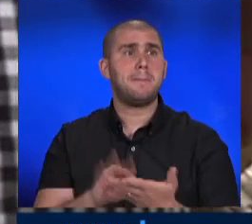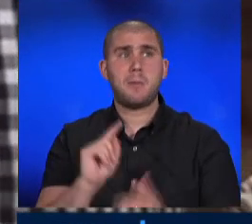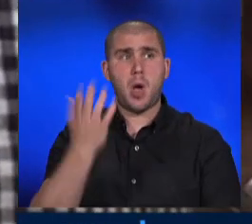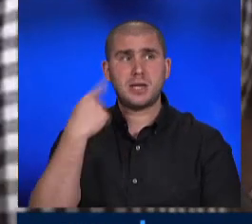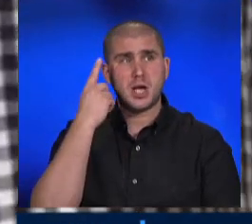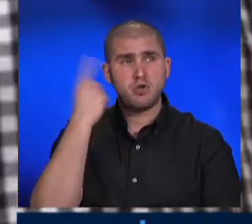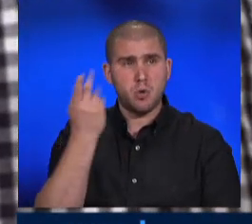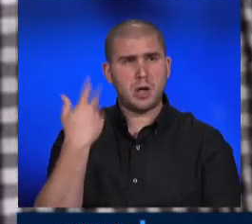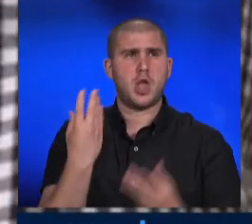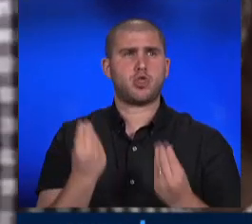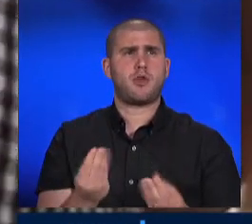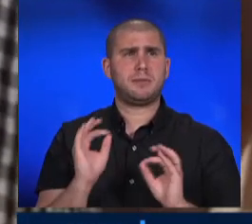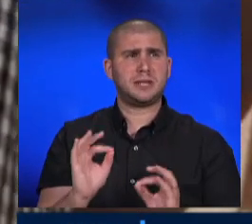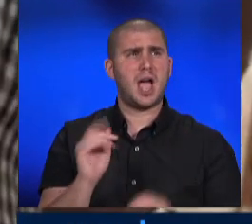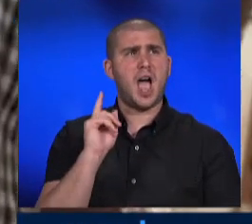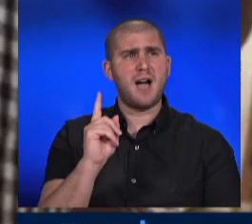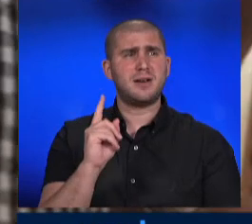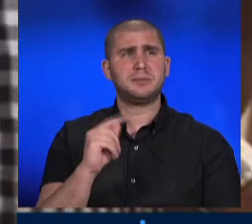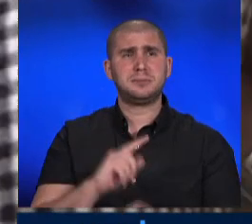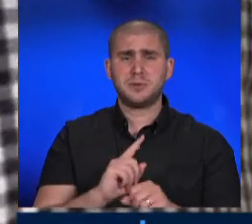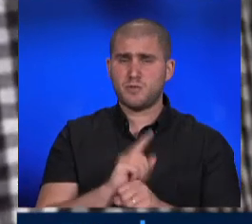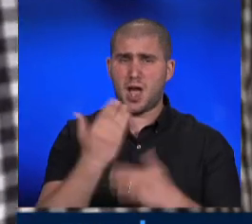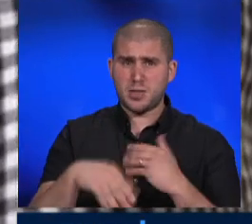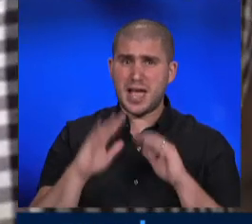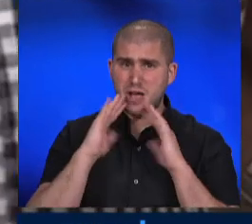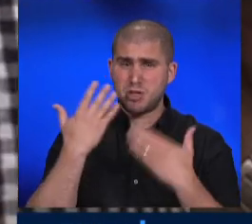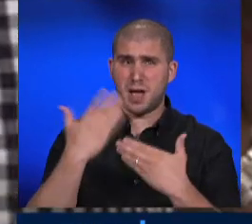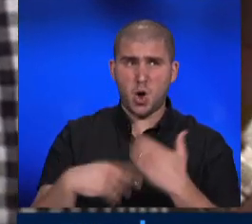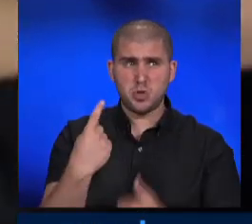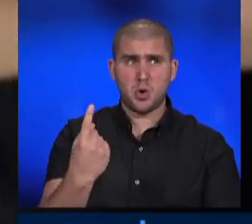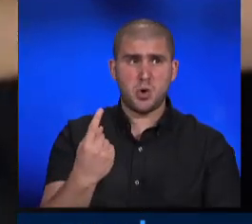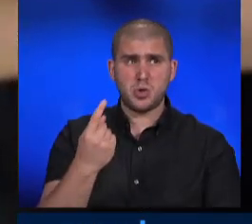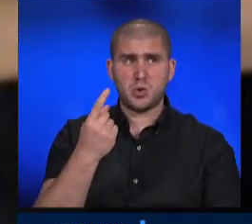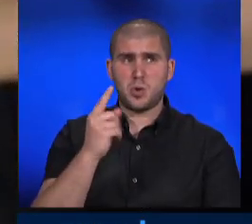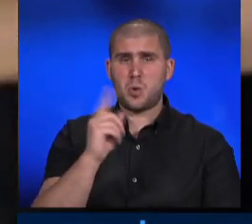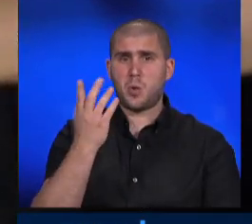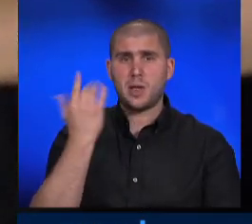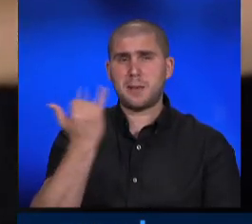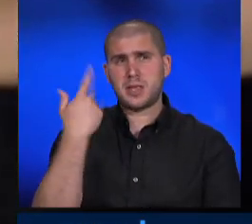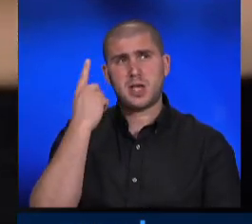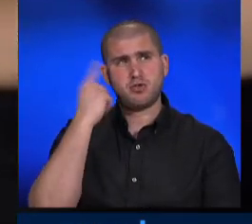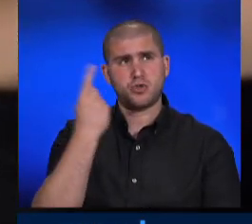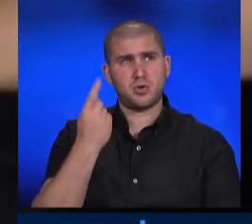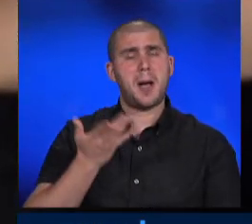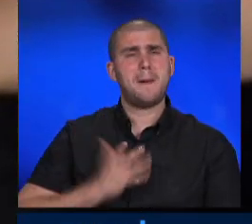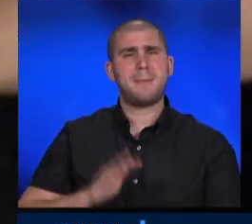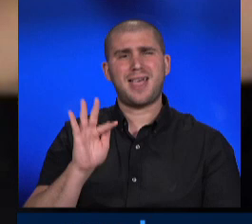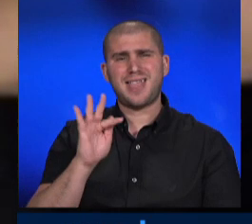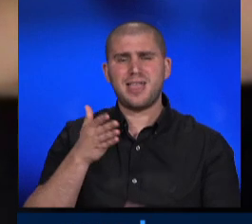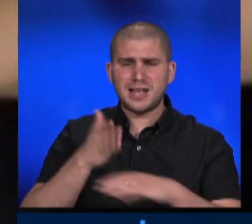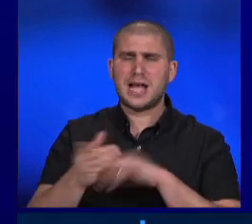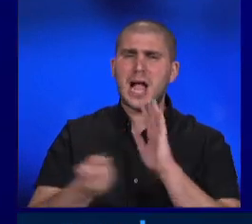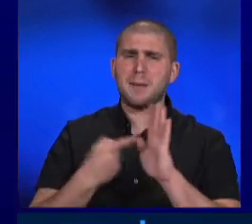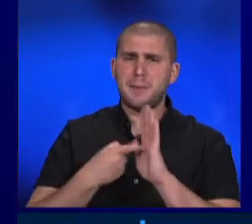היה טוב, אבל בזמן האחרון, 10 שנים האחרונים, הוא לא היה לא שיקור. לדברי הבת, טטיאנה נכנסה כמה פעמים למכון